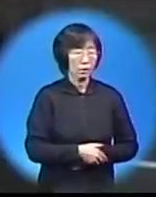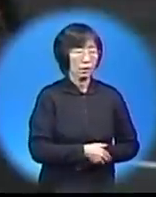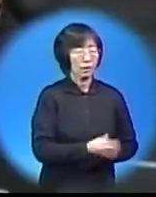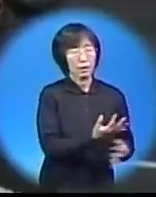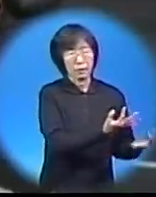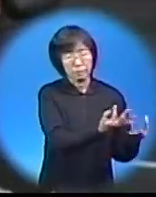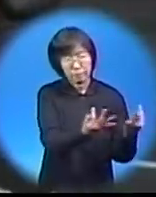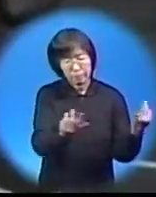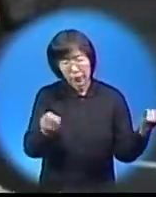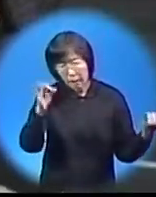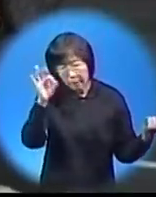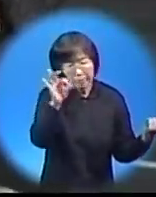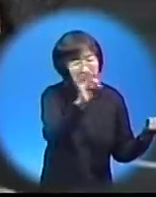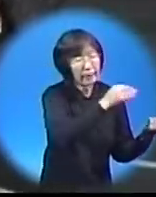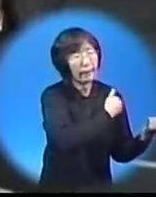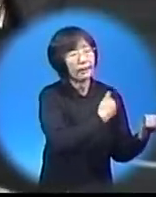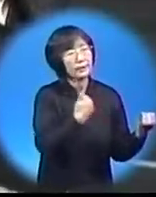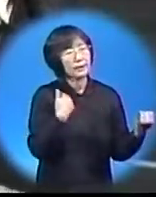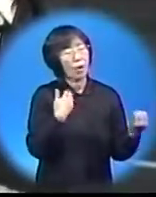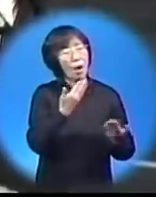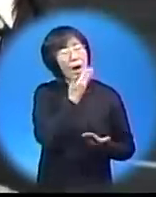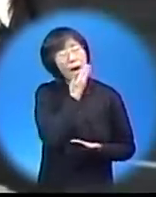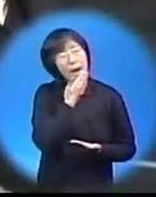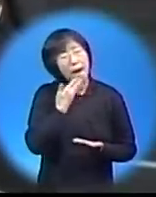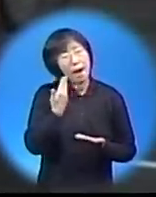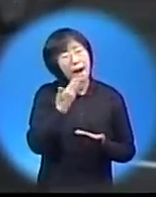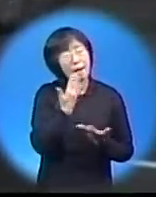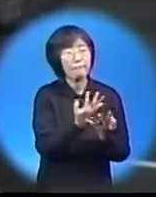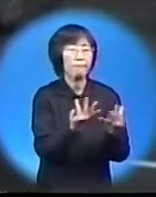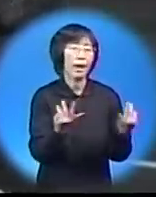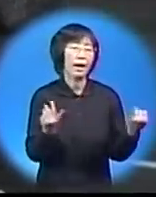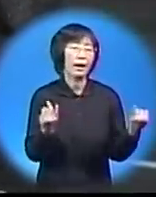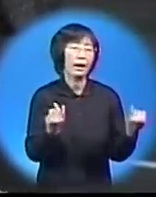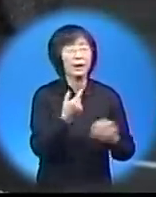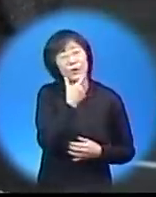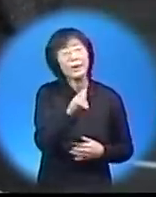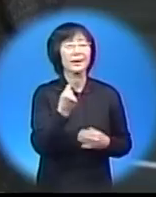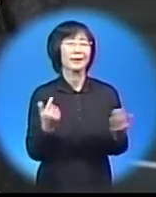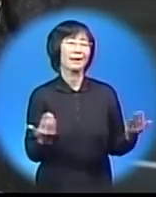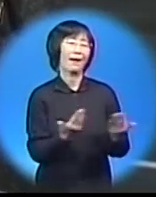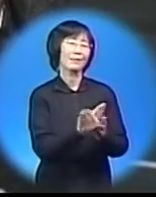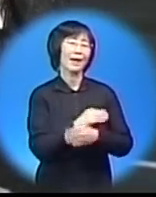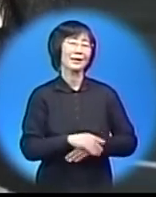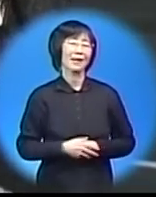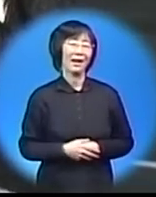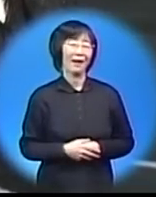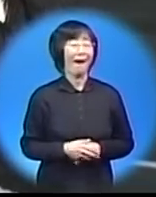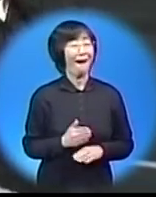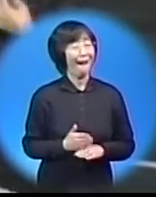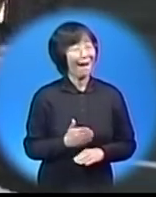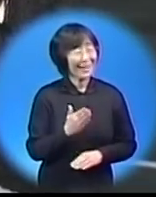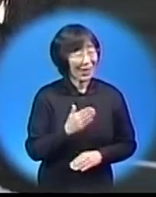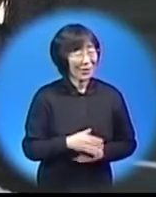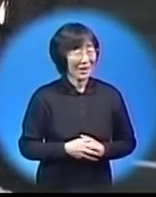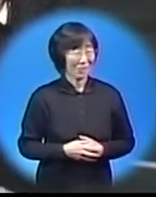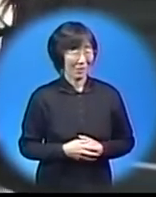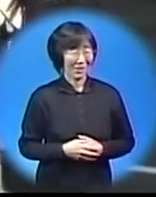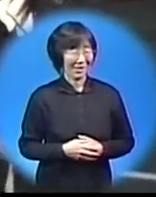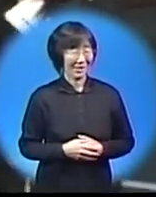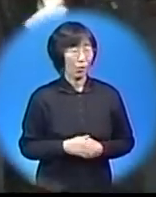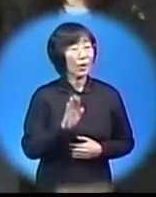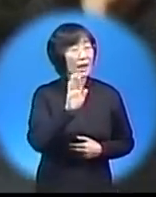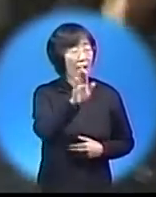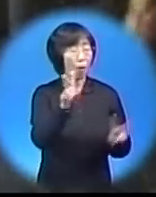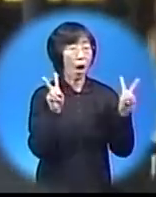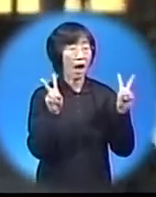たし、もう美味しいものもたくさんあって、本当に私上町のこと大好きになりました。 そうですか、ありがとうございます、はい。でこれから